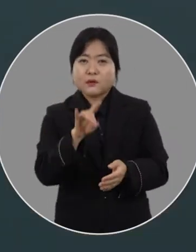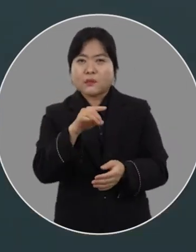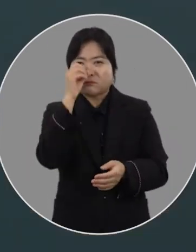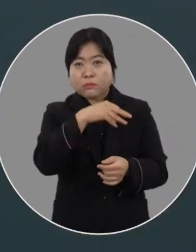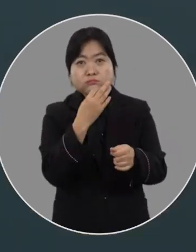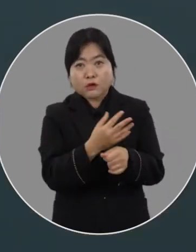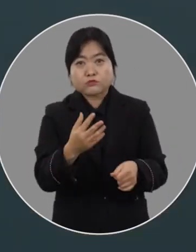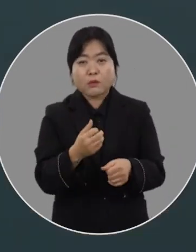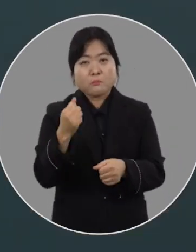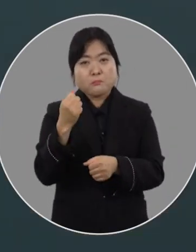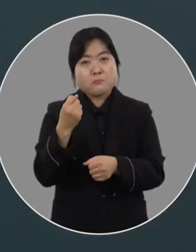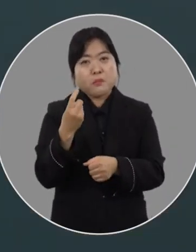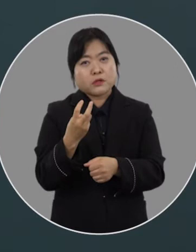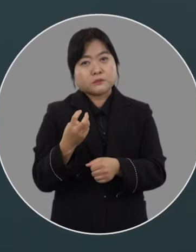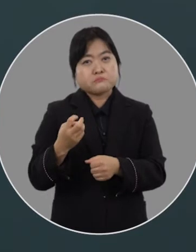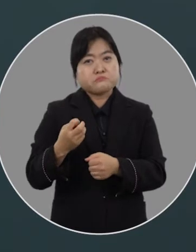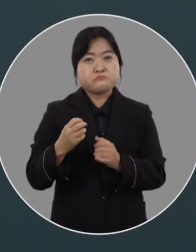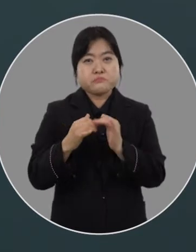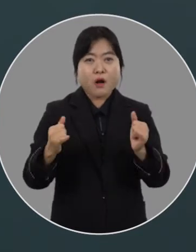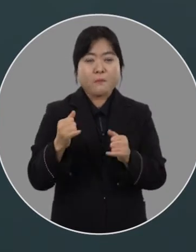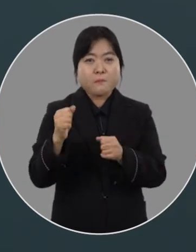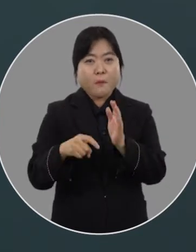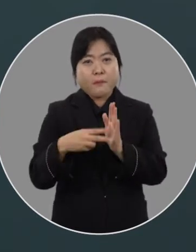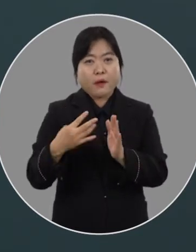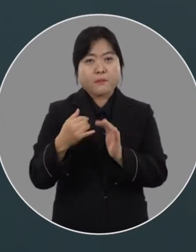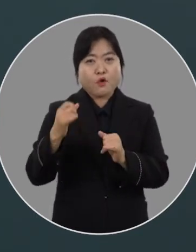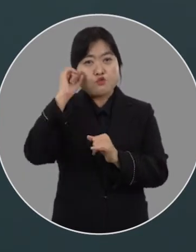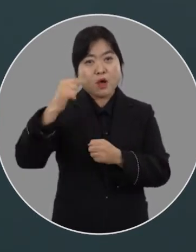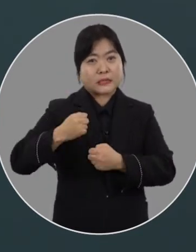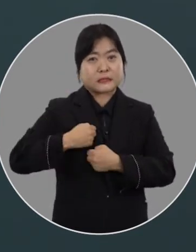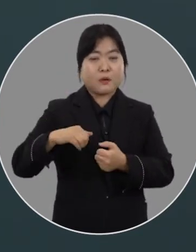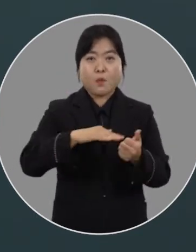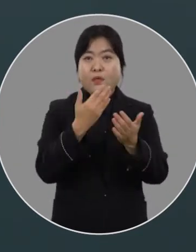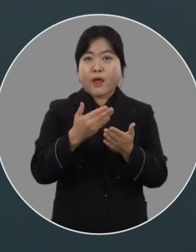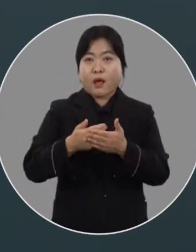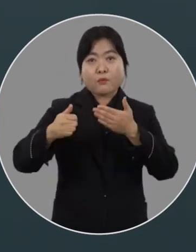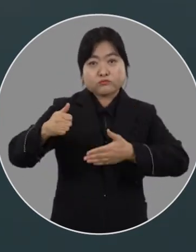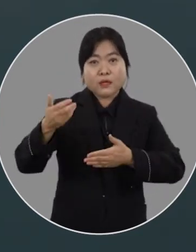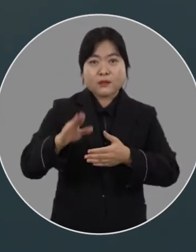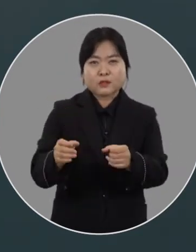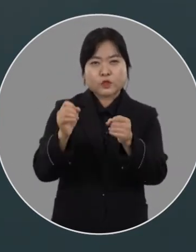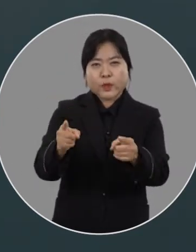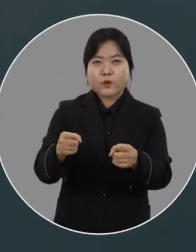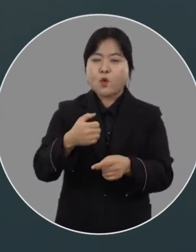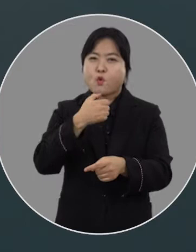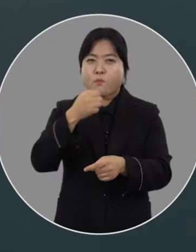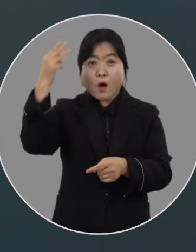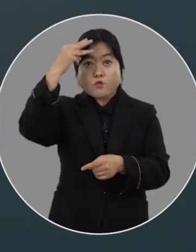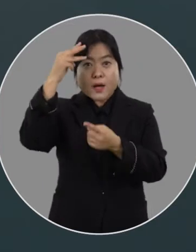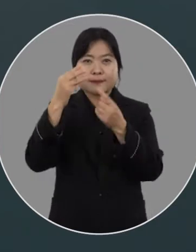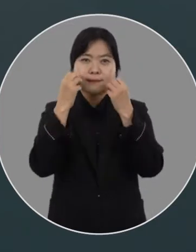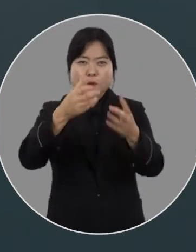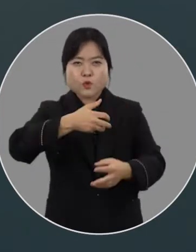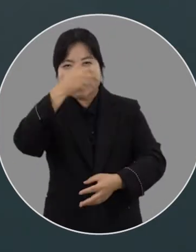단순하게 몇십 명 또는 몇백 명의 훌륭한 기사들을 보내달라고 하는 것이었는데요. 이 기회를 이용해서 로마 교황은